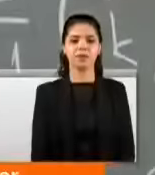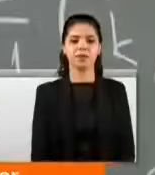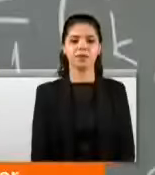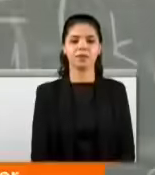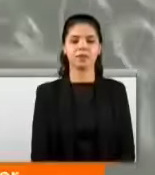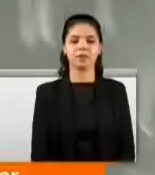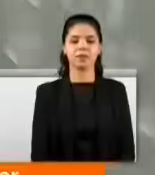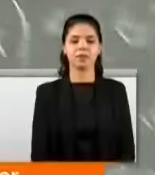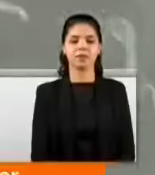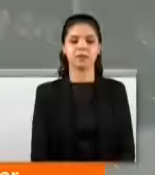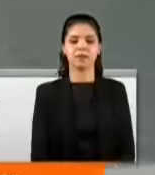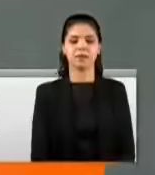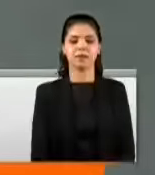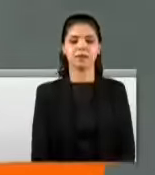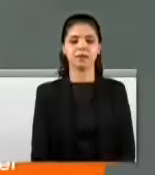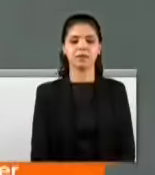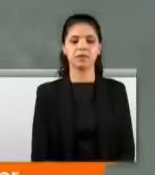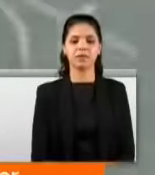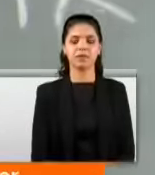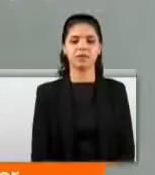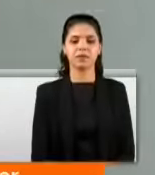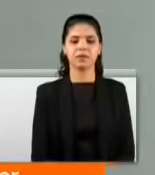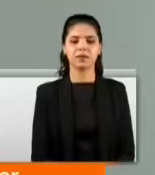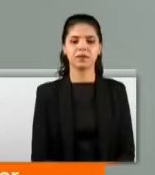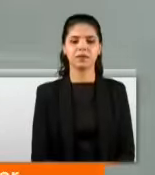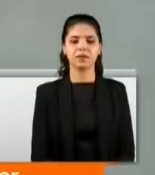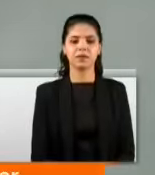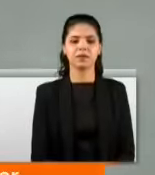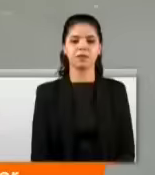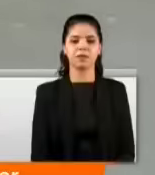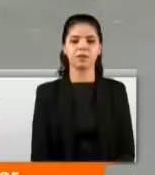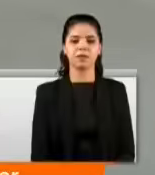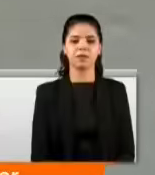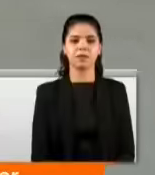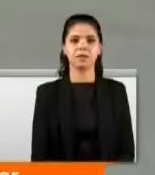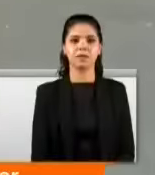Birçok başarısızlık yaşadım bu süreçlerde ama hiçbiri beni yıldırmadı.